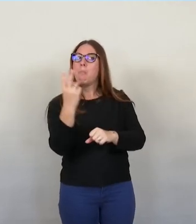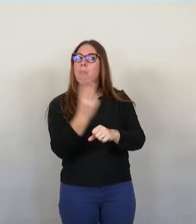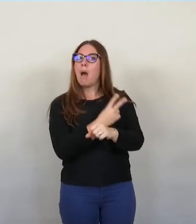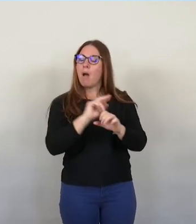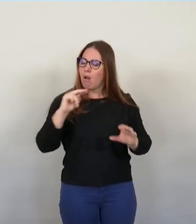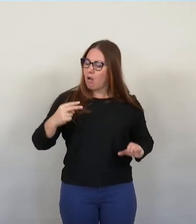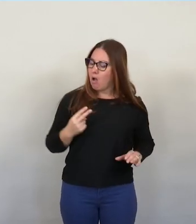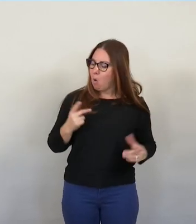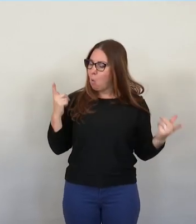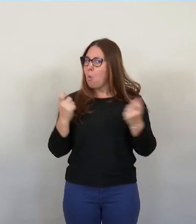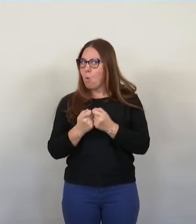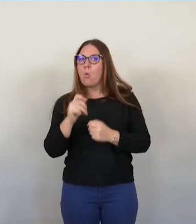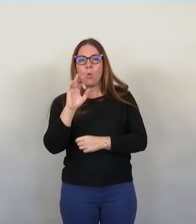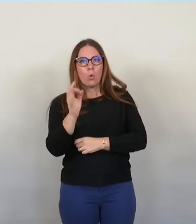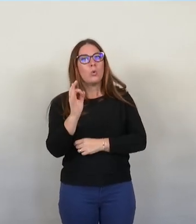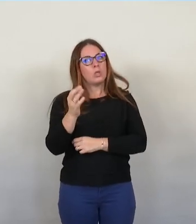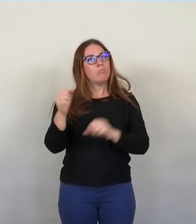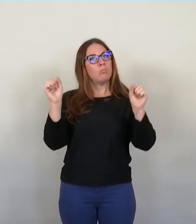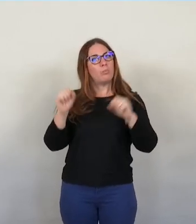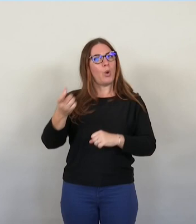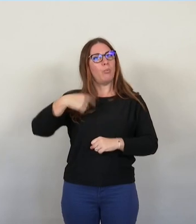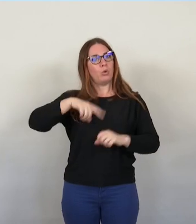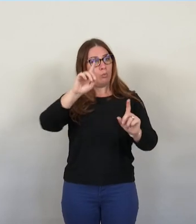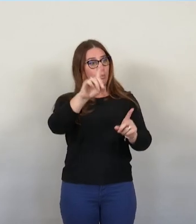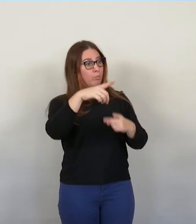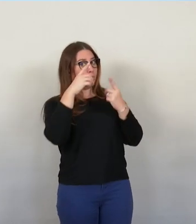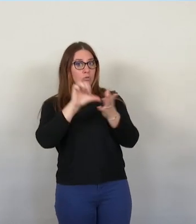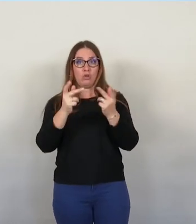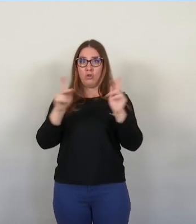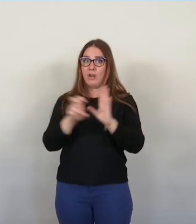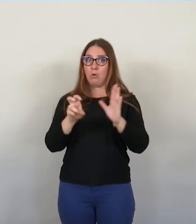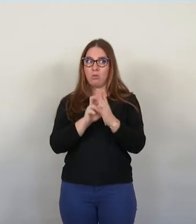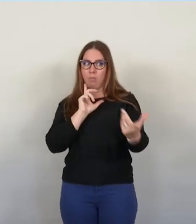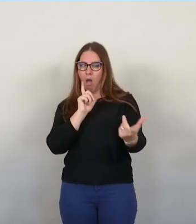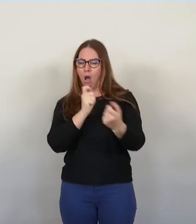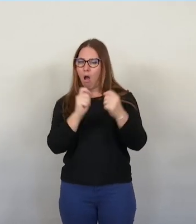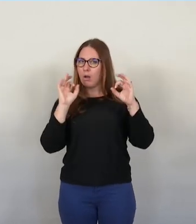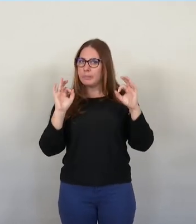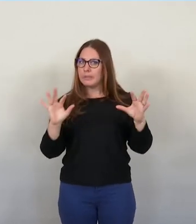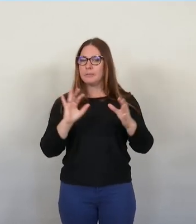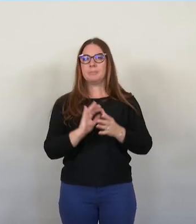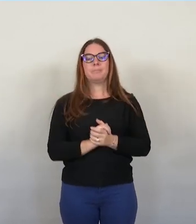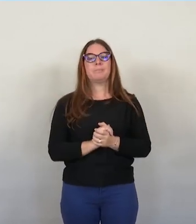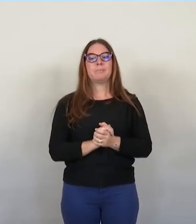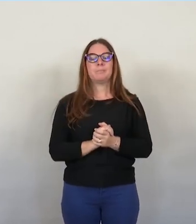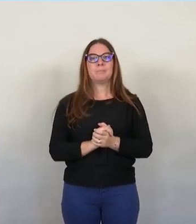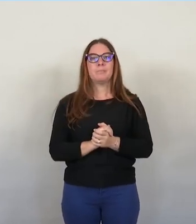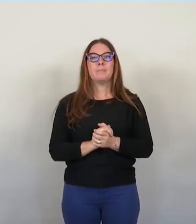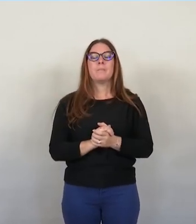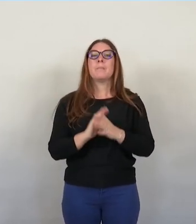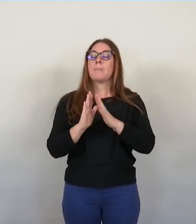répondre à une par partie de la demande pour le centre-ville enfin dernière partie